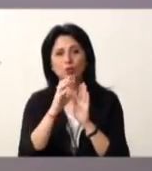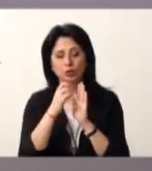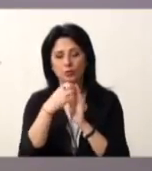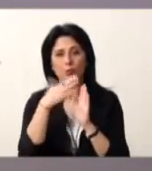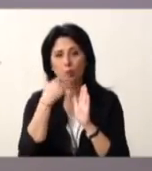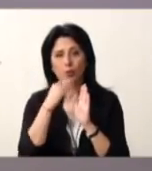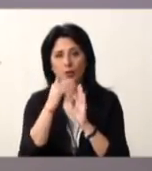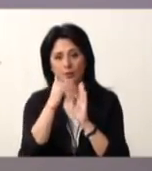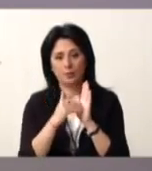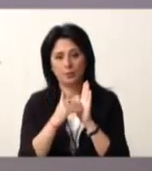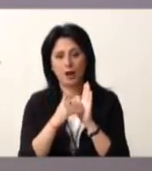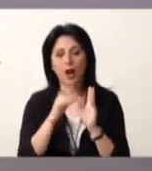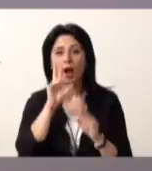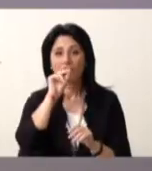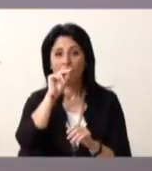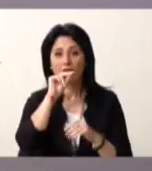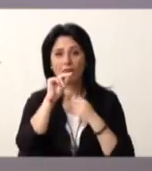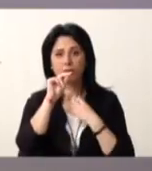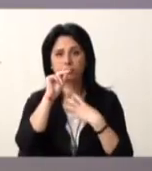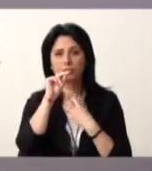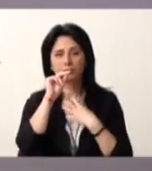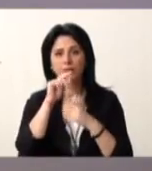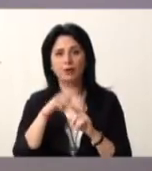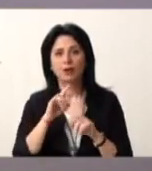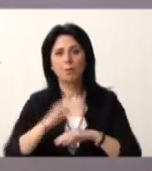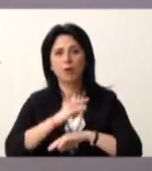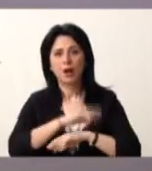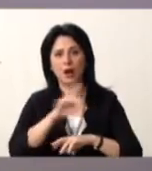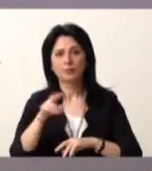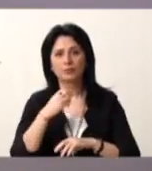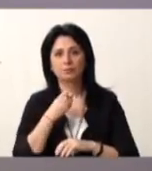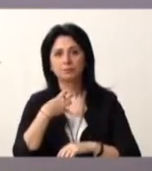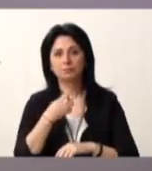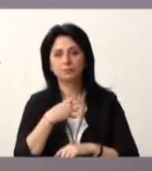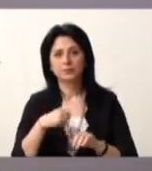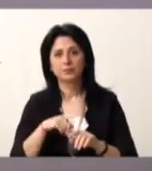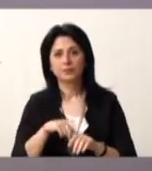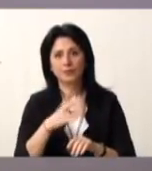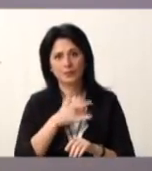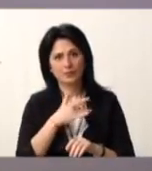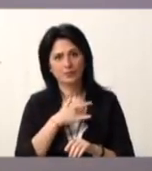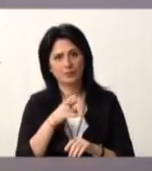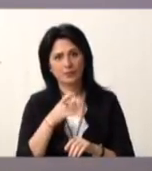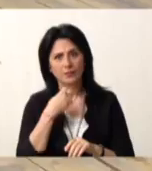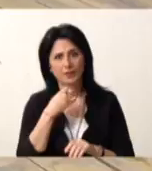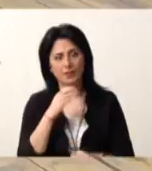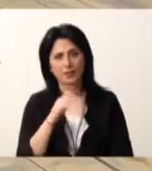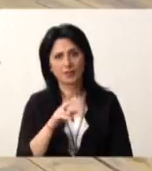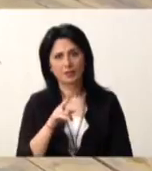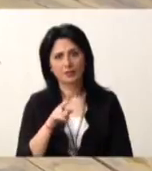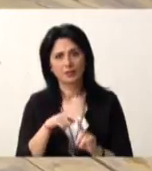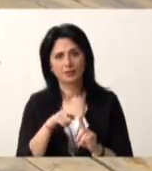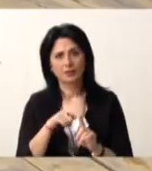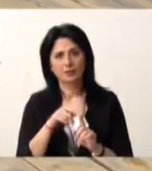იბერება. თითქოს ჰაერივი, ძალიან გთხოვთ განმარტეთ რა შეიძლება ეს იყოს. ვარაუდებ, რომ საუბრე ფოსოზეა ლაპარაკი.